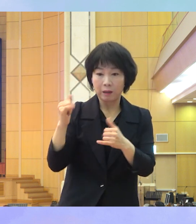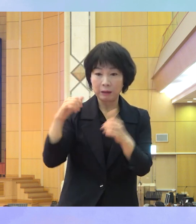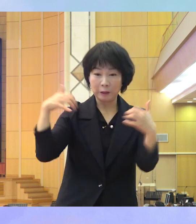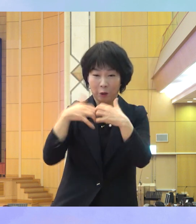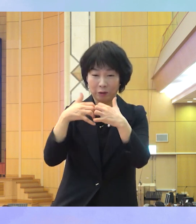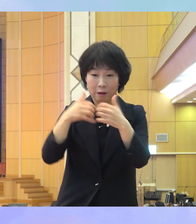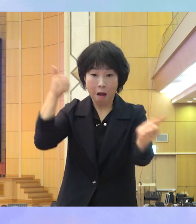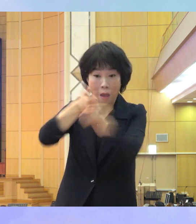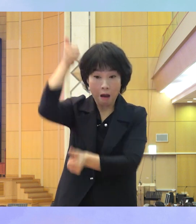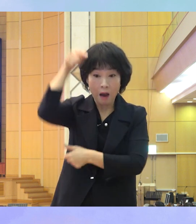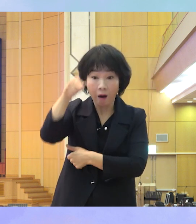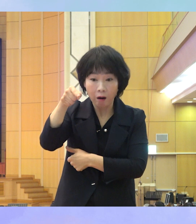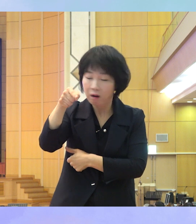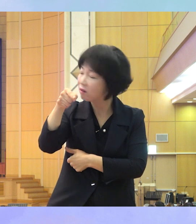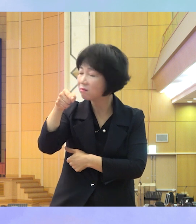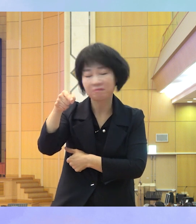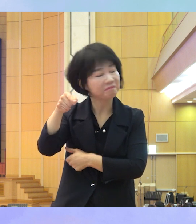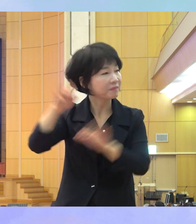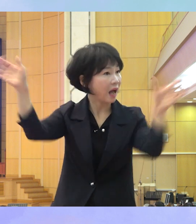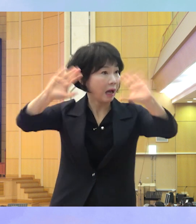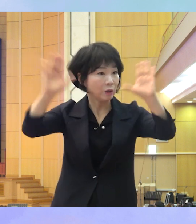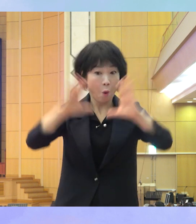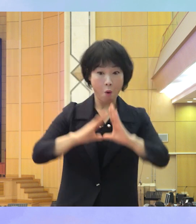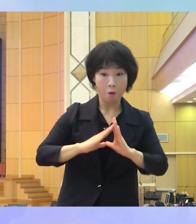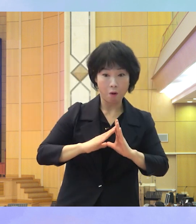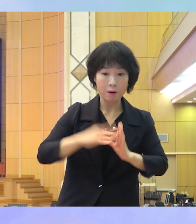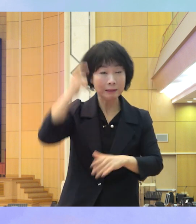용사들이라고 전쟁에 승리하는 것이 아니며